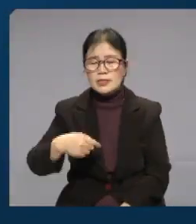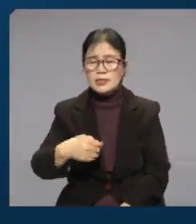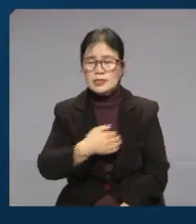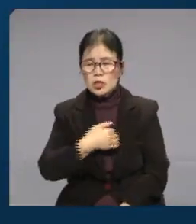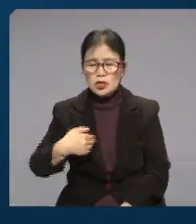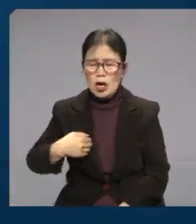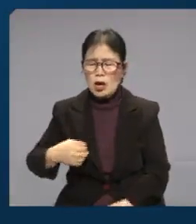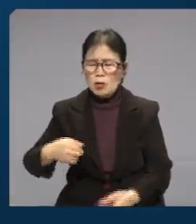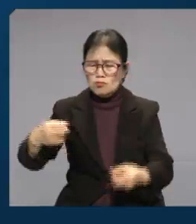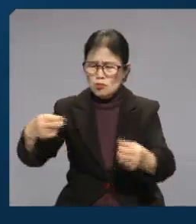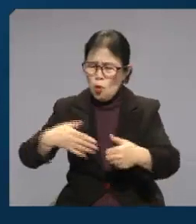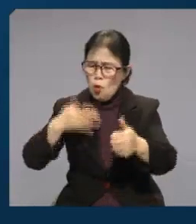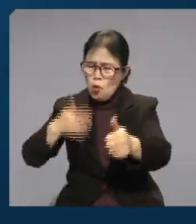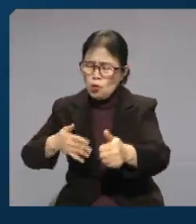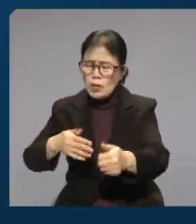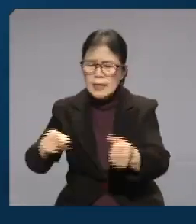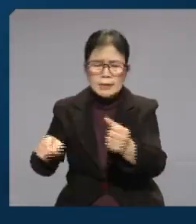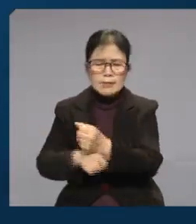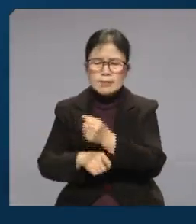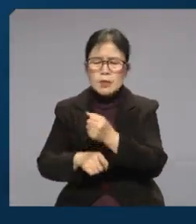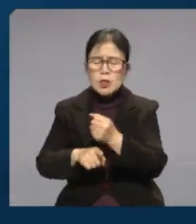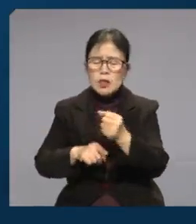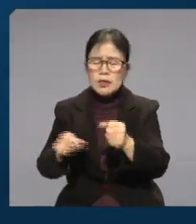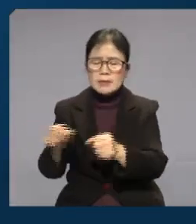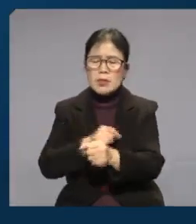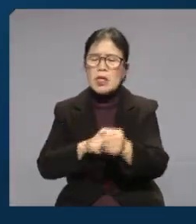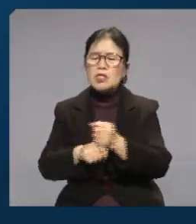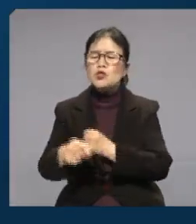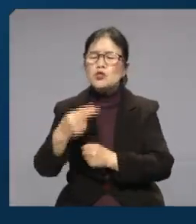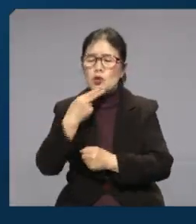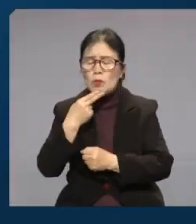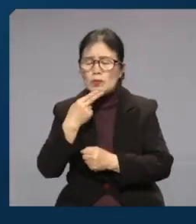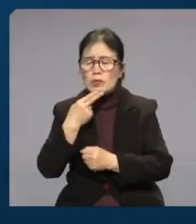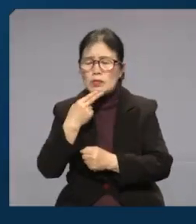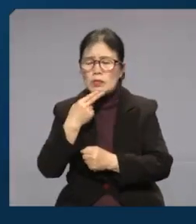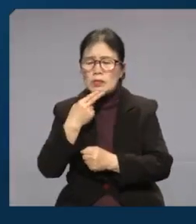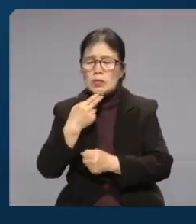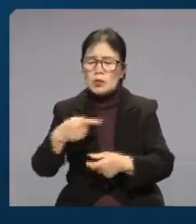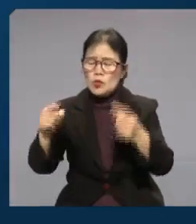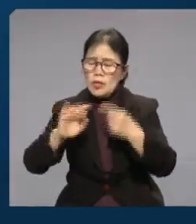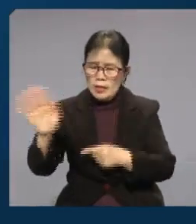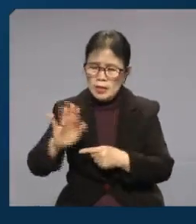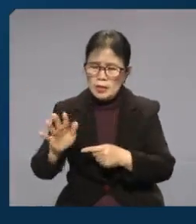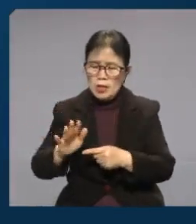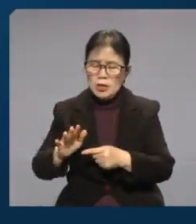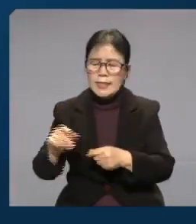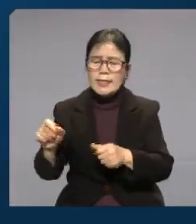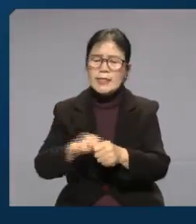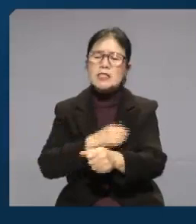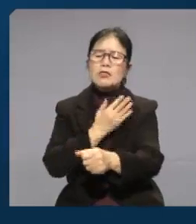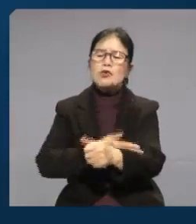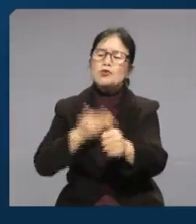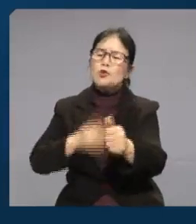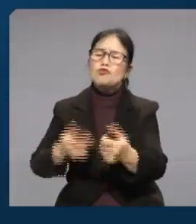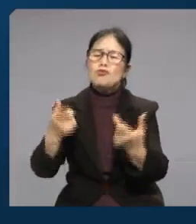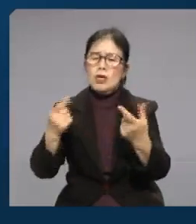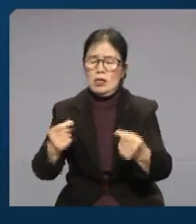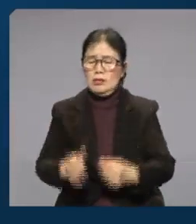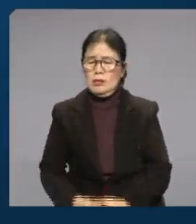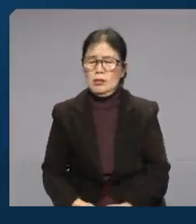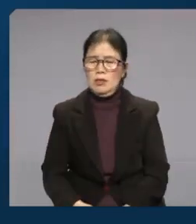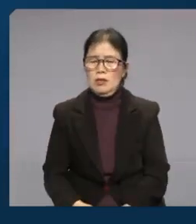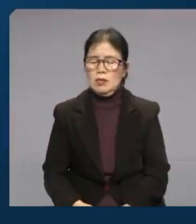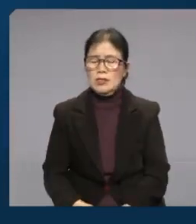출석 요구에 타당한 이유 없이 불응하는 건 특권 요구와 다를 바 없다며 사안이 규명되도록 협조할 책무가